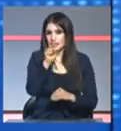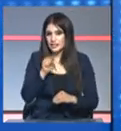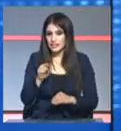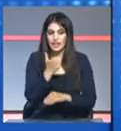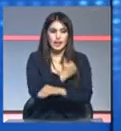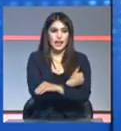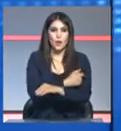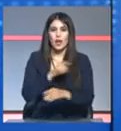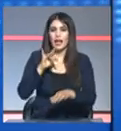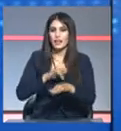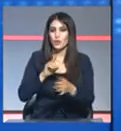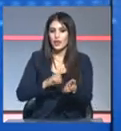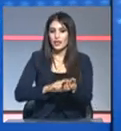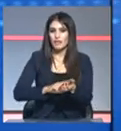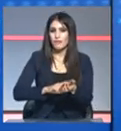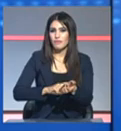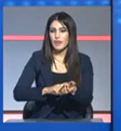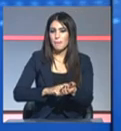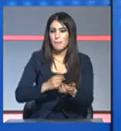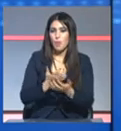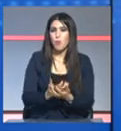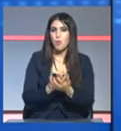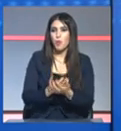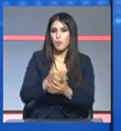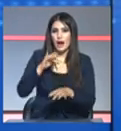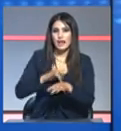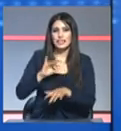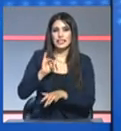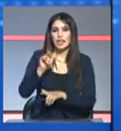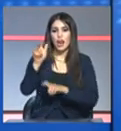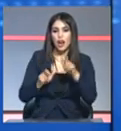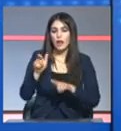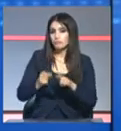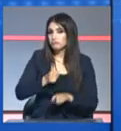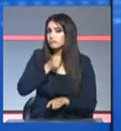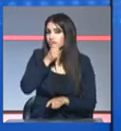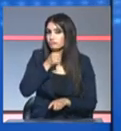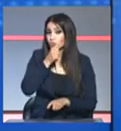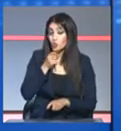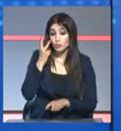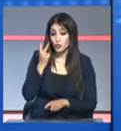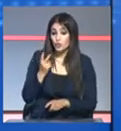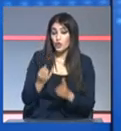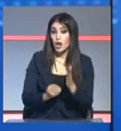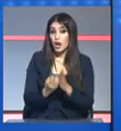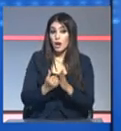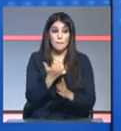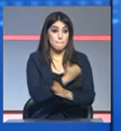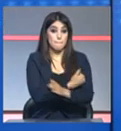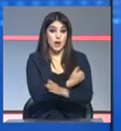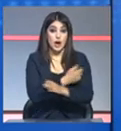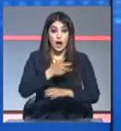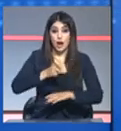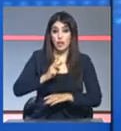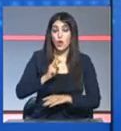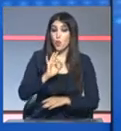عدد معين من الناس الكبار خاصه وهناك شفنا اللي اللي خلال تلقيها عندهم اكبر